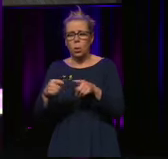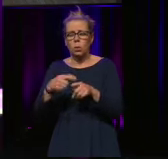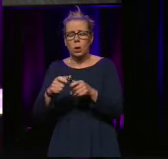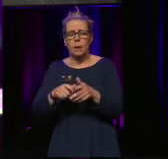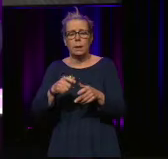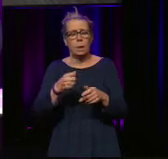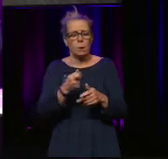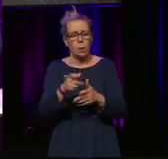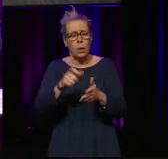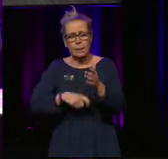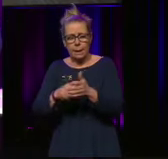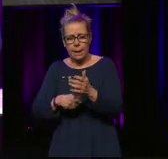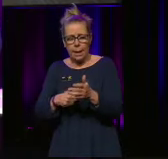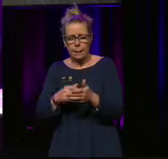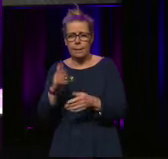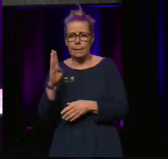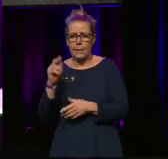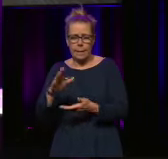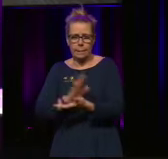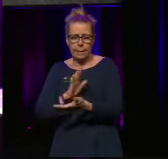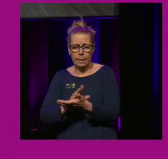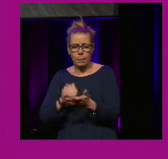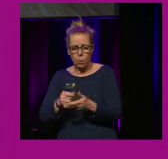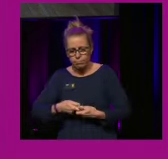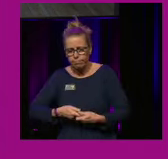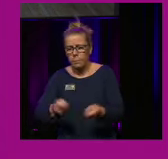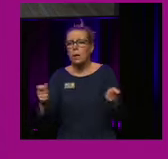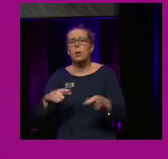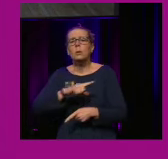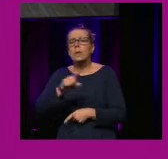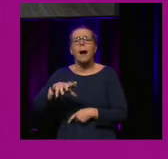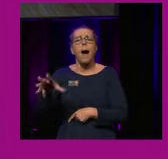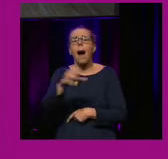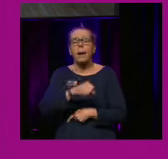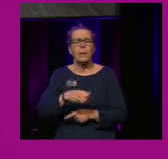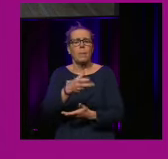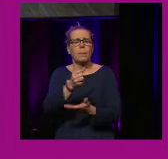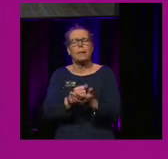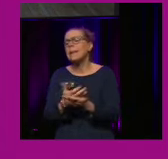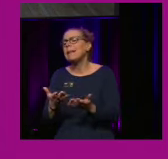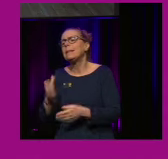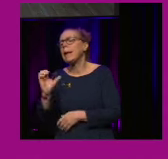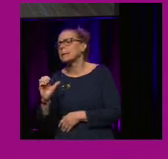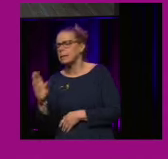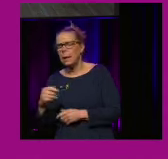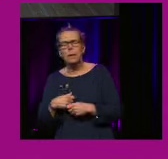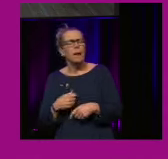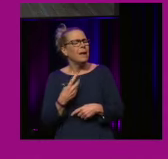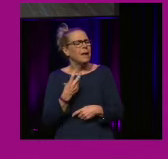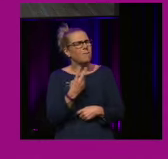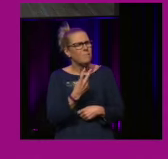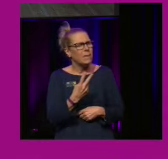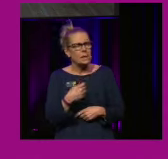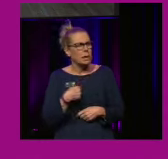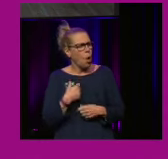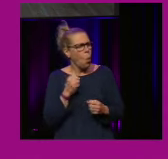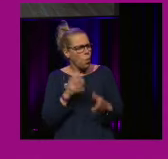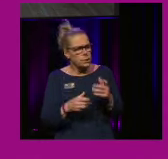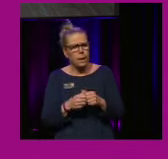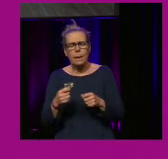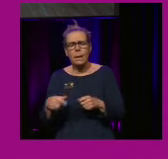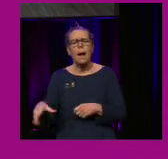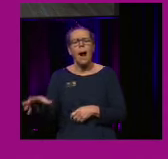Dagens Nyheter. Och sen har alla partier egentligen, utom Sverigedemokraterna, jag vet inte hur det är med Vänsterpartiet, jag är lite osäker på, men alla